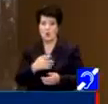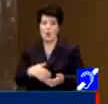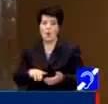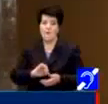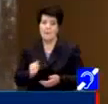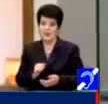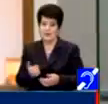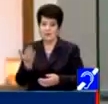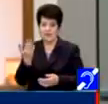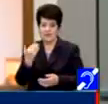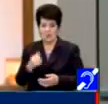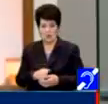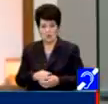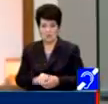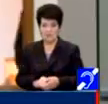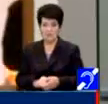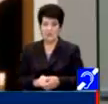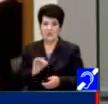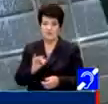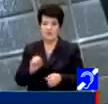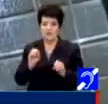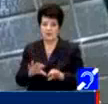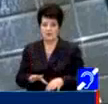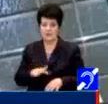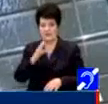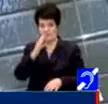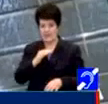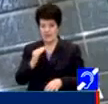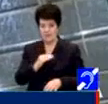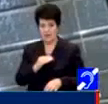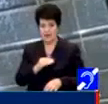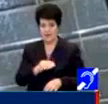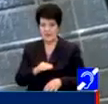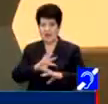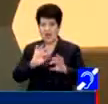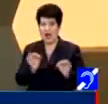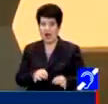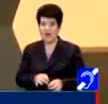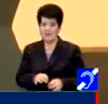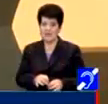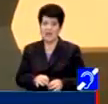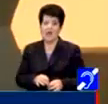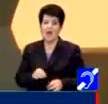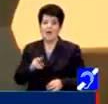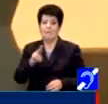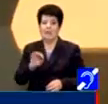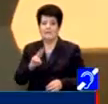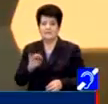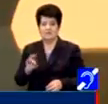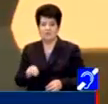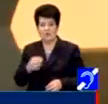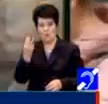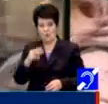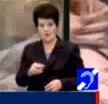mediul de atunci. Brâncuș a reușit să fie părintele artei plastice moderne. Lucrările au fost împrumutate gratuit